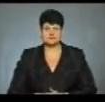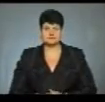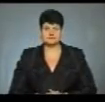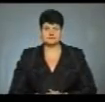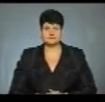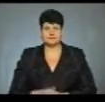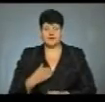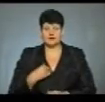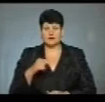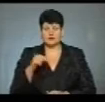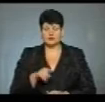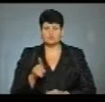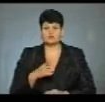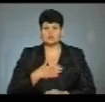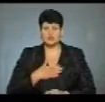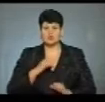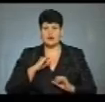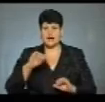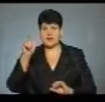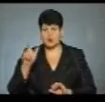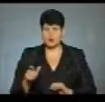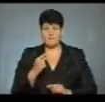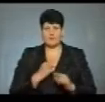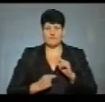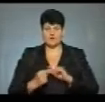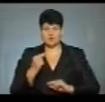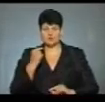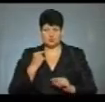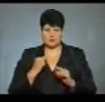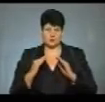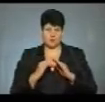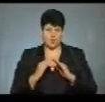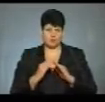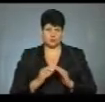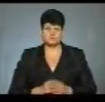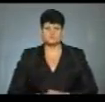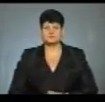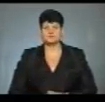Я тут, тому що наші герої повернулися назад додому.